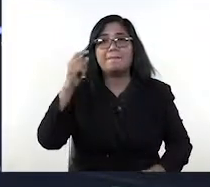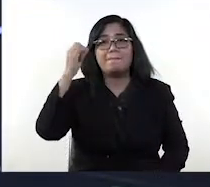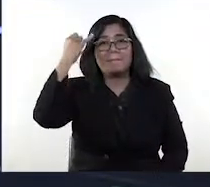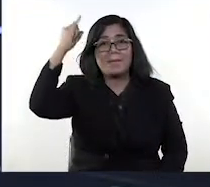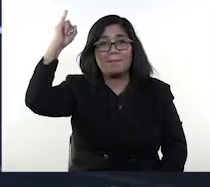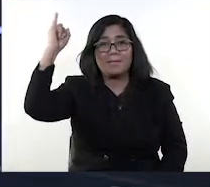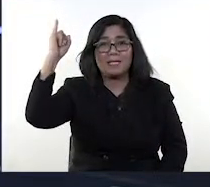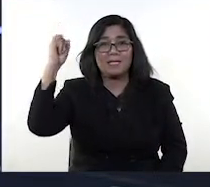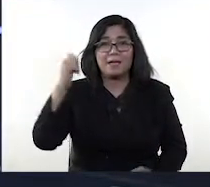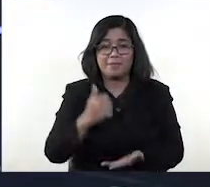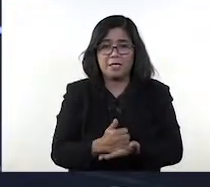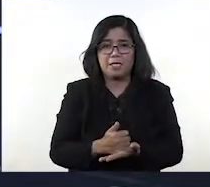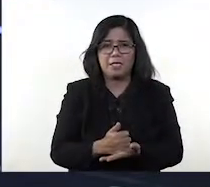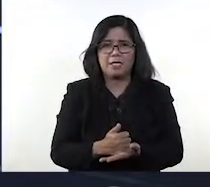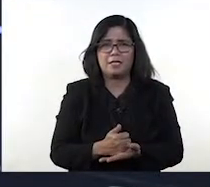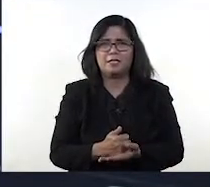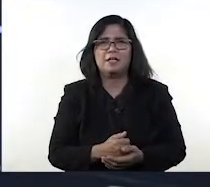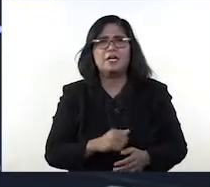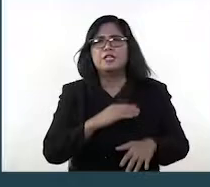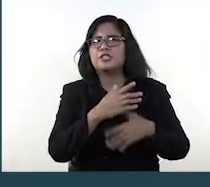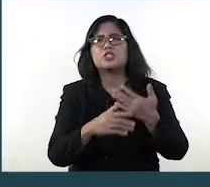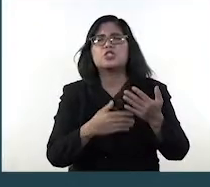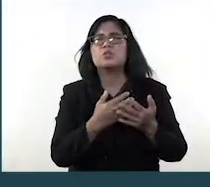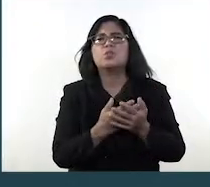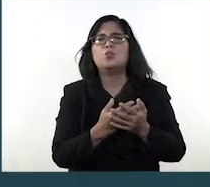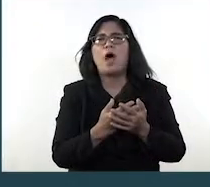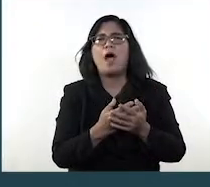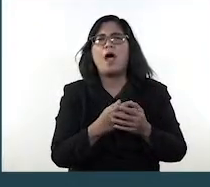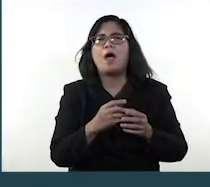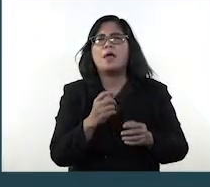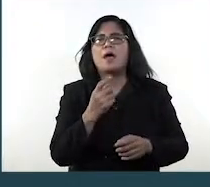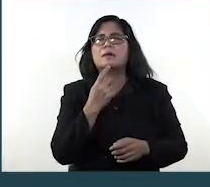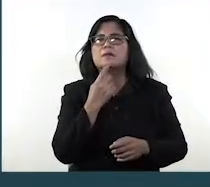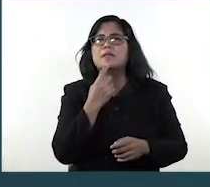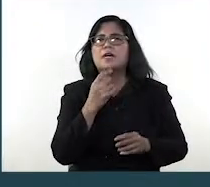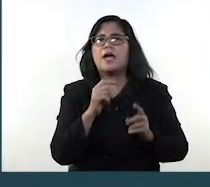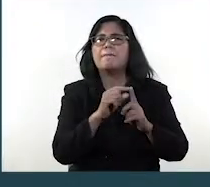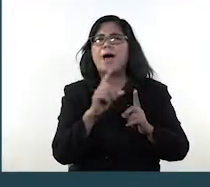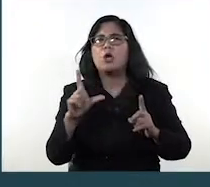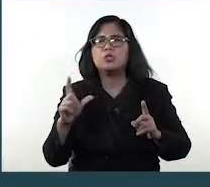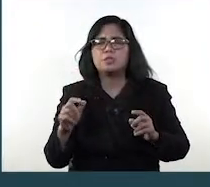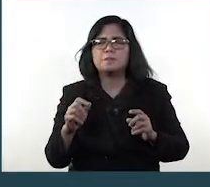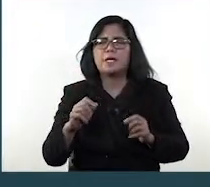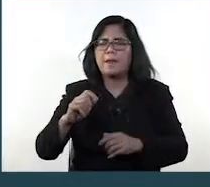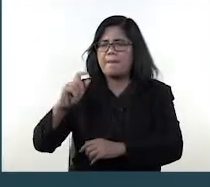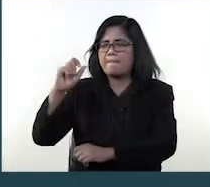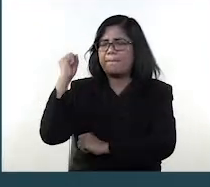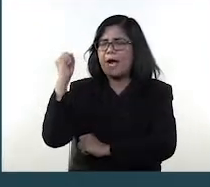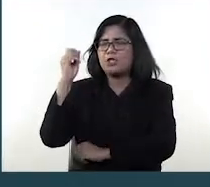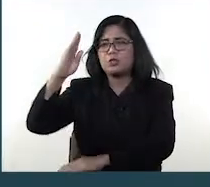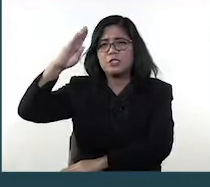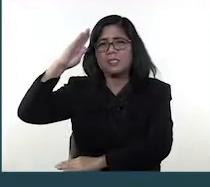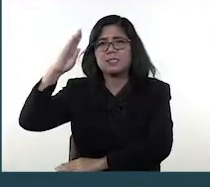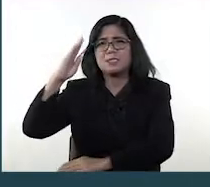Hai tentang kehidupan tanggungjawab gereja tuhan yaitu zaman itu menjadi prajurit Joe ragawan menjadi petani ini